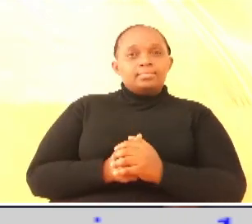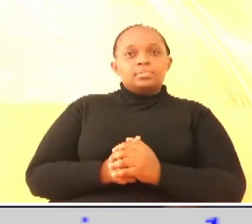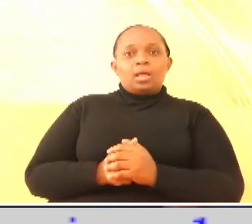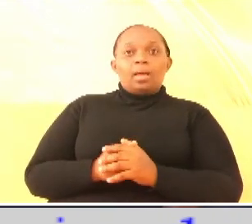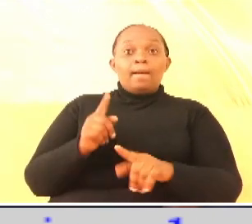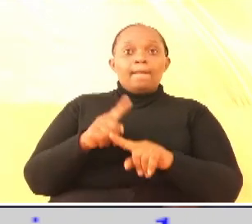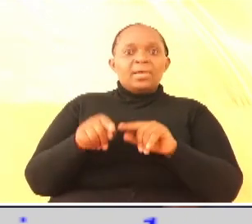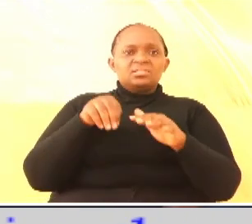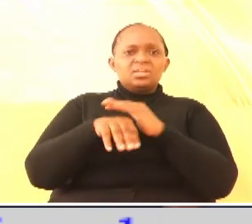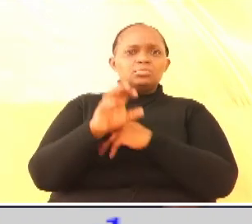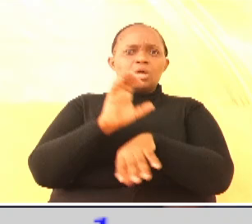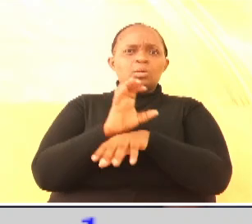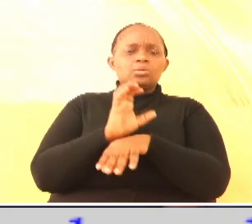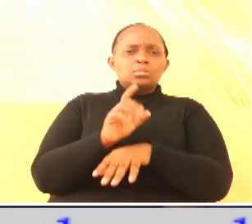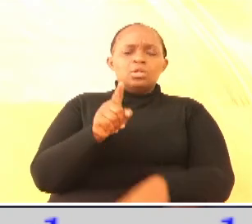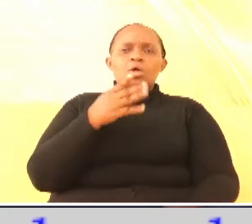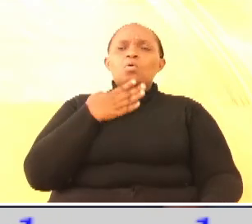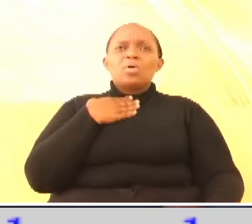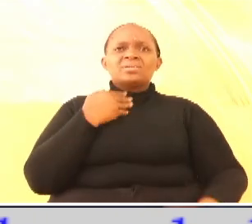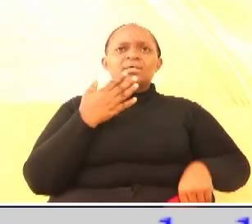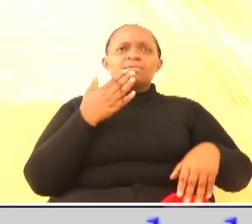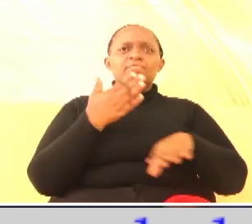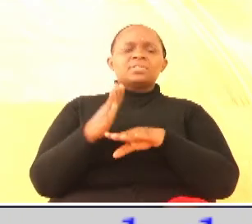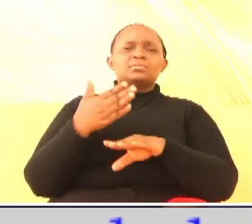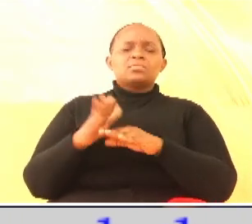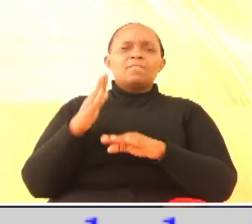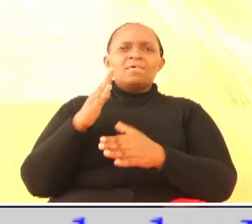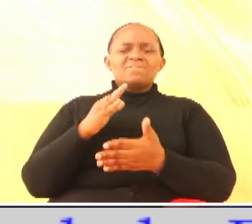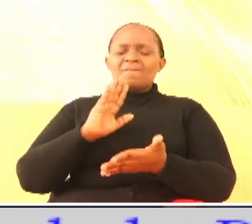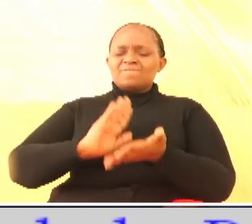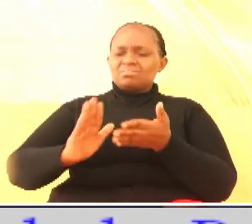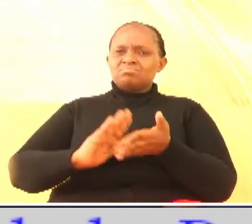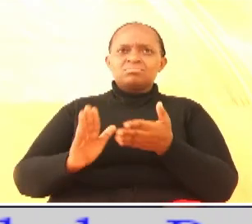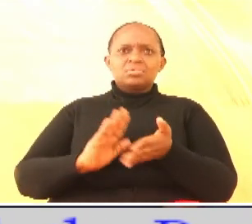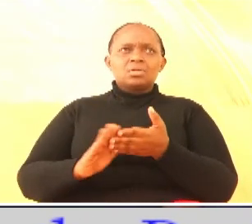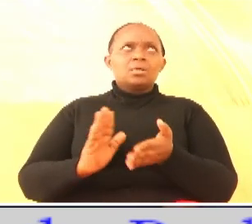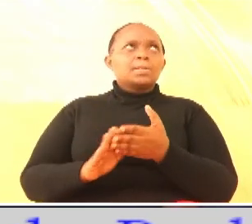Lakini kwa kanisa ni mbio mbi. Mbio mbio. Katika masaa